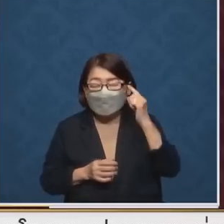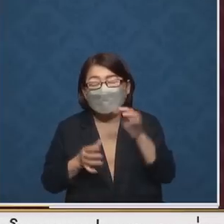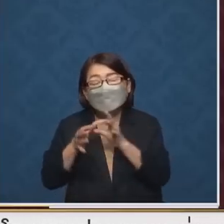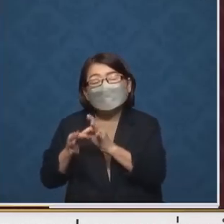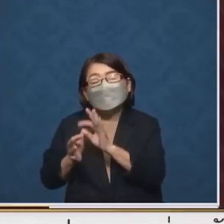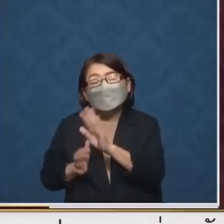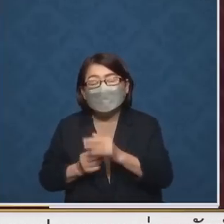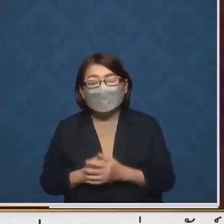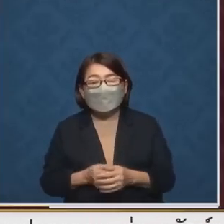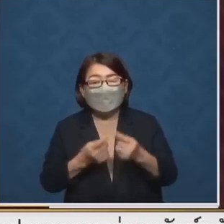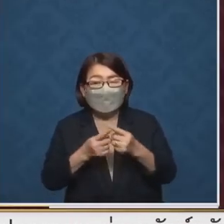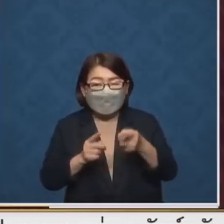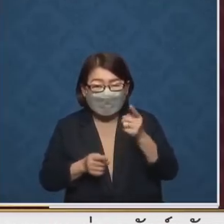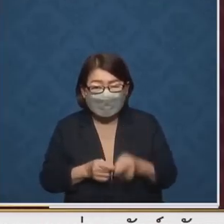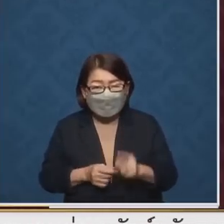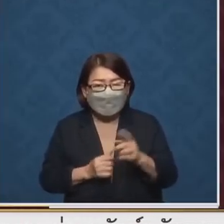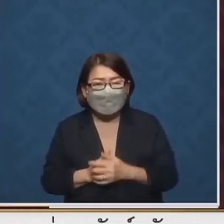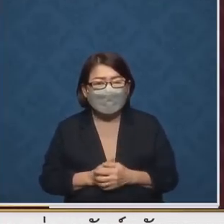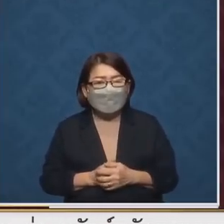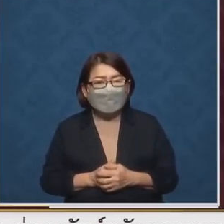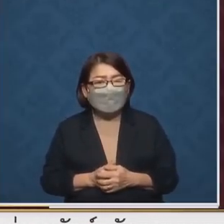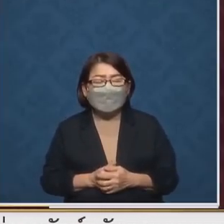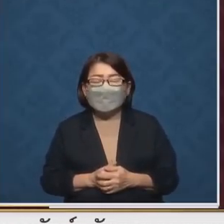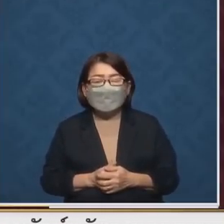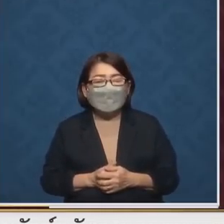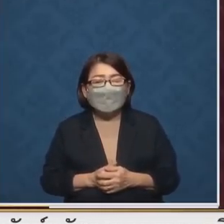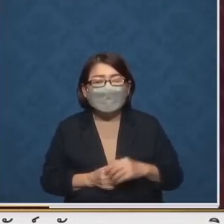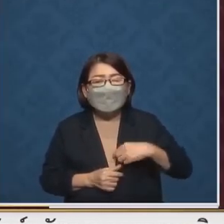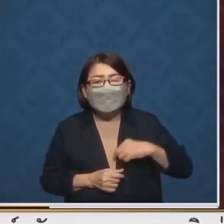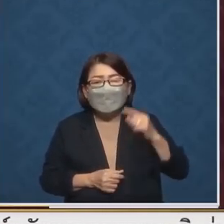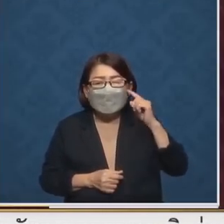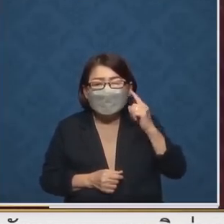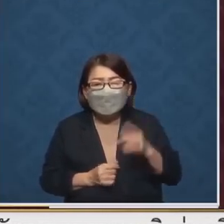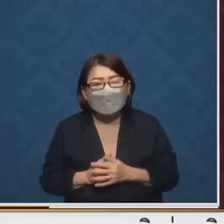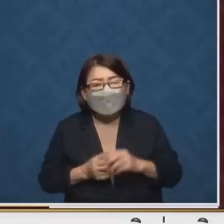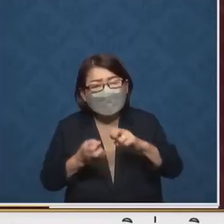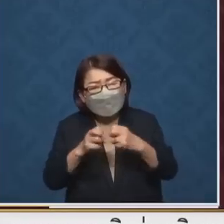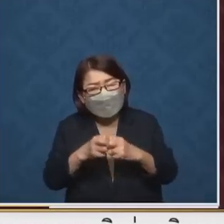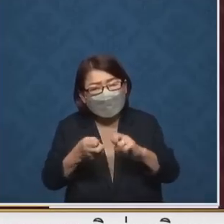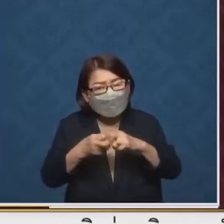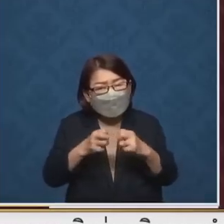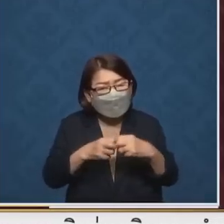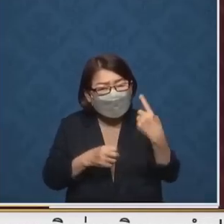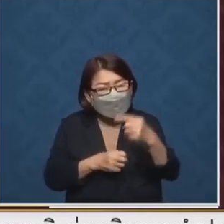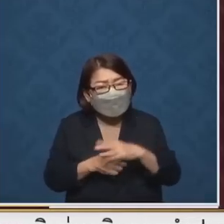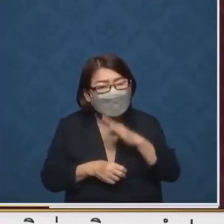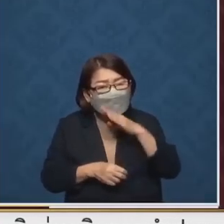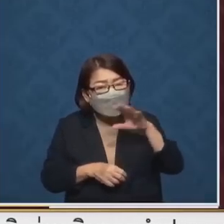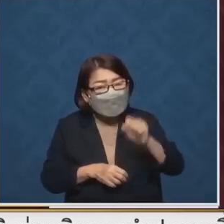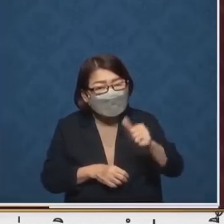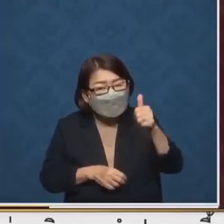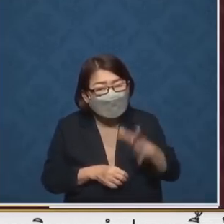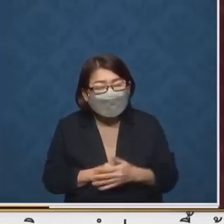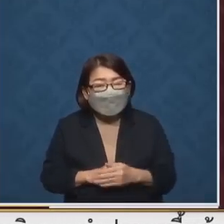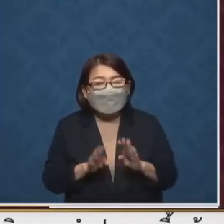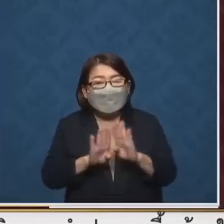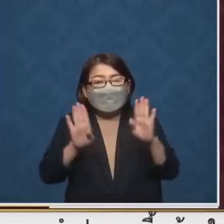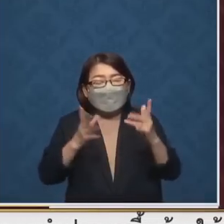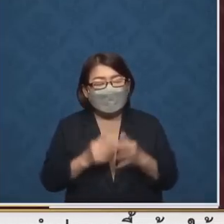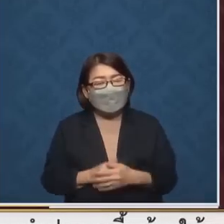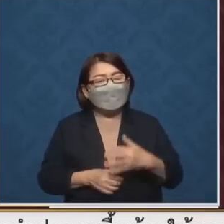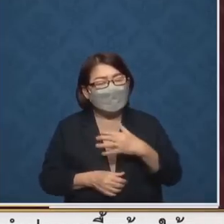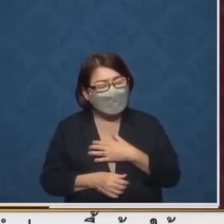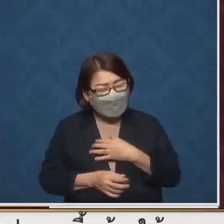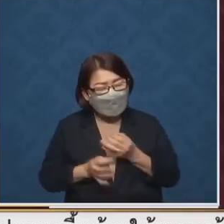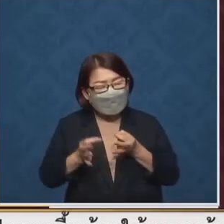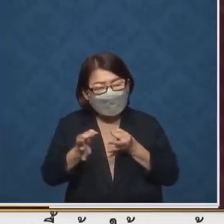เปนภาร์ษาชอบ้านก็คือจับไม่ได้ ไล่ไม่ทันผมจึงจงใจที่จะเอาทั้งหมด เรื่องทั้หมดมาทำให้